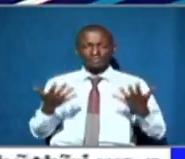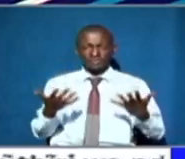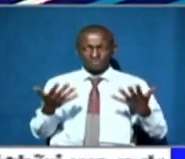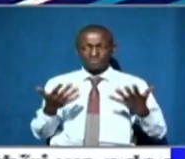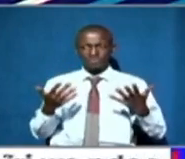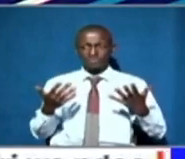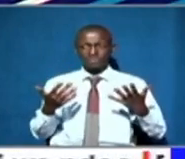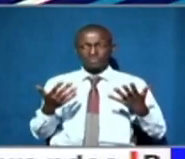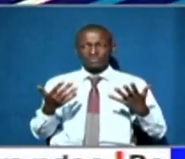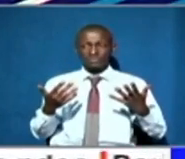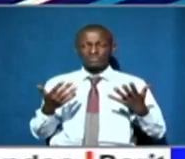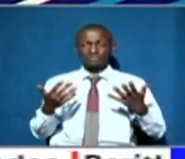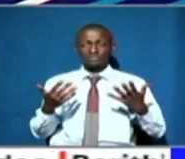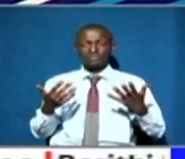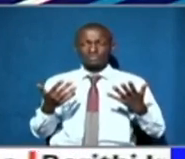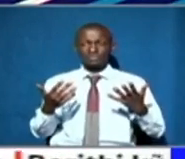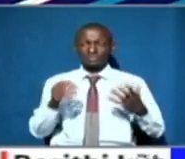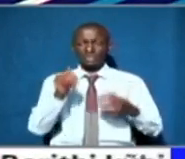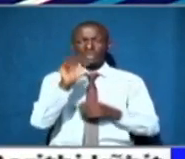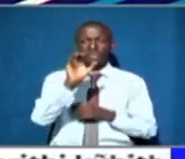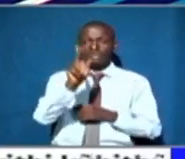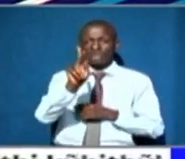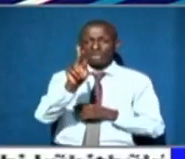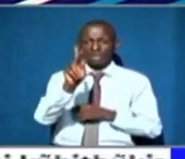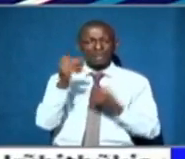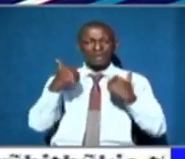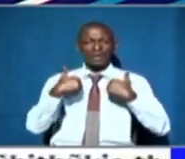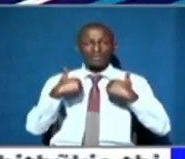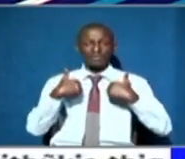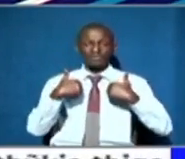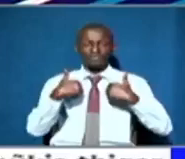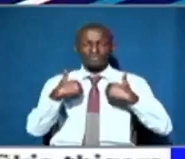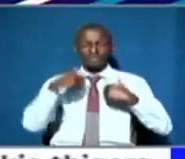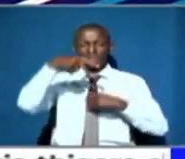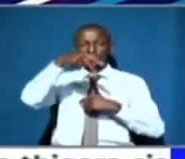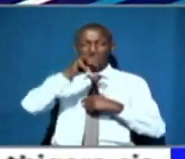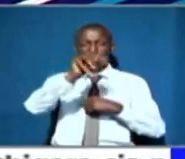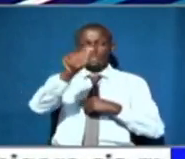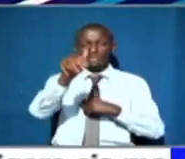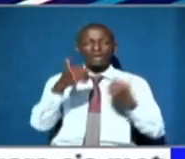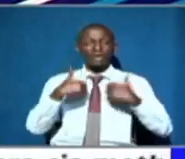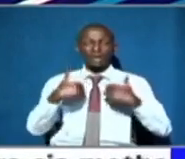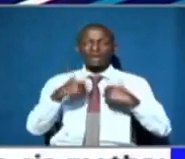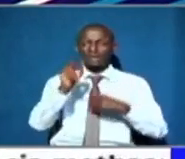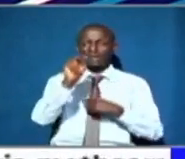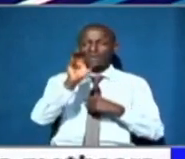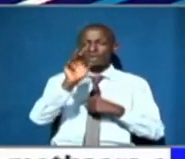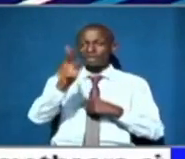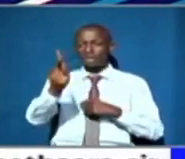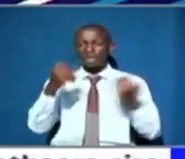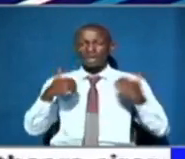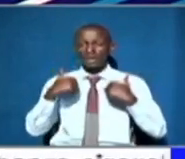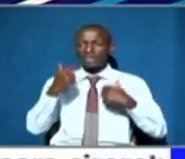yani wathi kiria kanitha wa ACK we hau kanitha wa PCA we hau NCCK ye hau